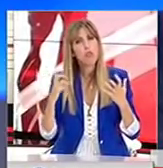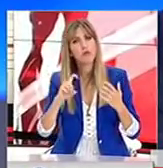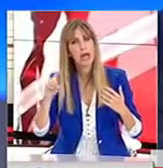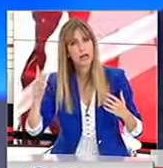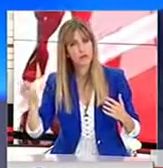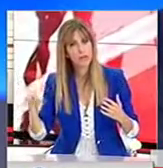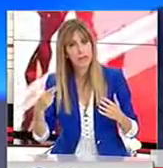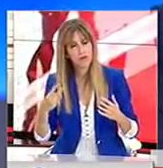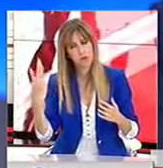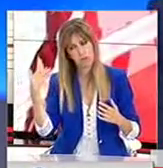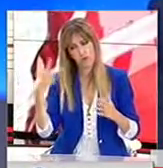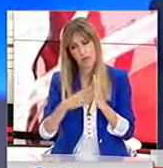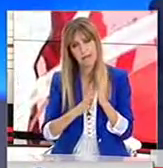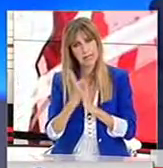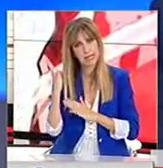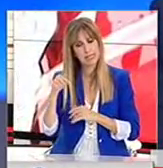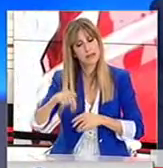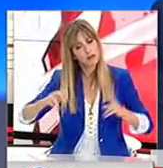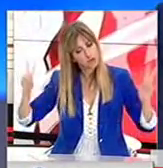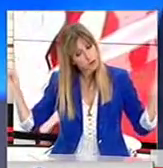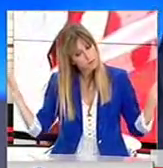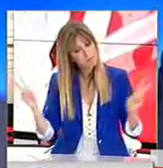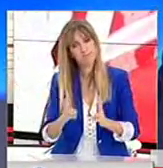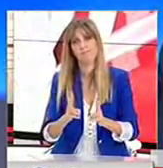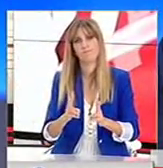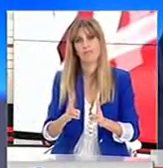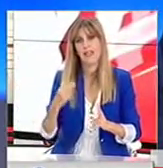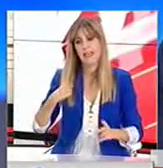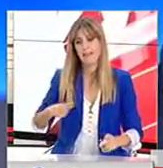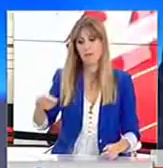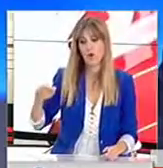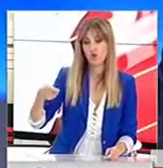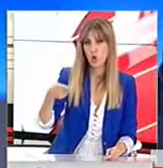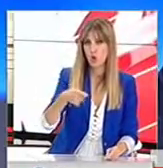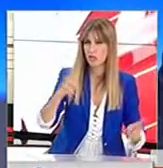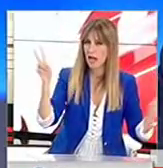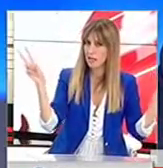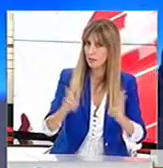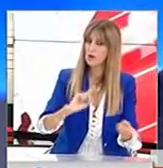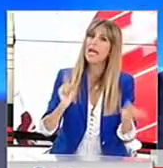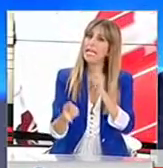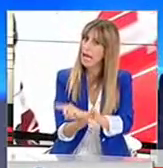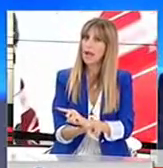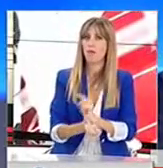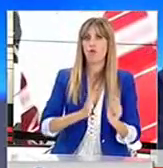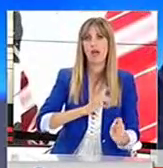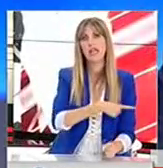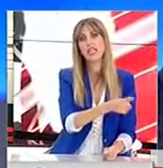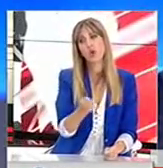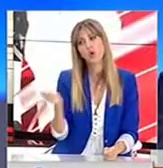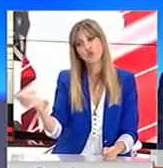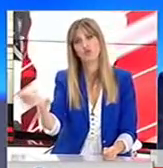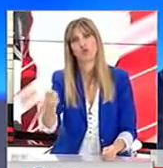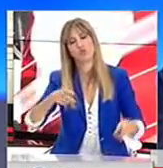ήταν το 2014. Αυτή είναι η εικόνα που υπάρχει σήμερα. Τα κόκκινα δάνεια βεβαίως στις τράπεζες πρέπει να συνεχίσουν να μειώνονται με γρήγορους